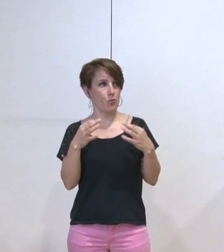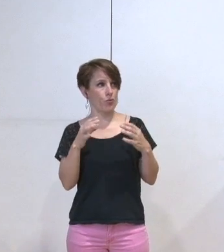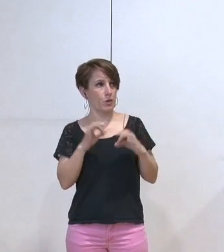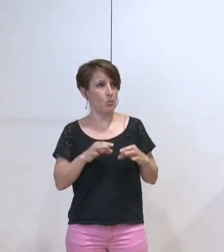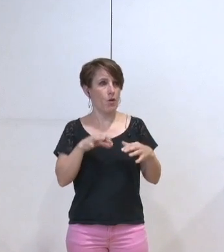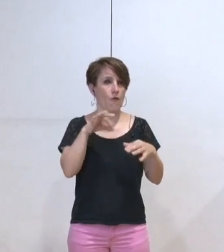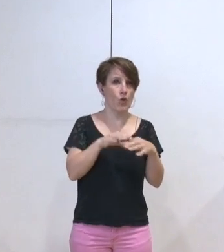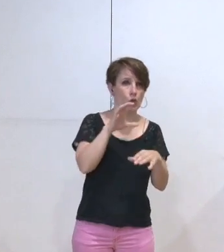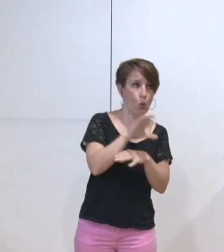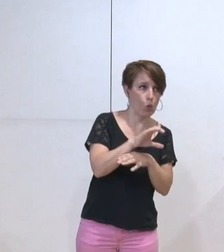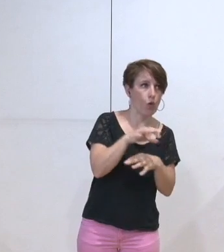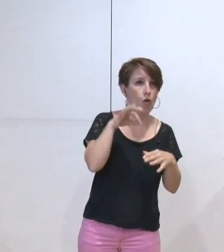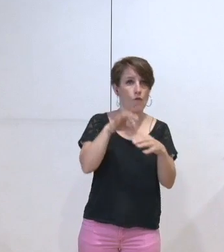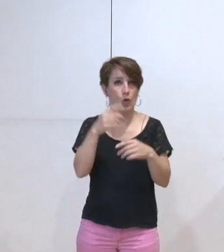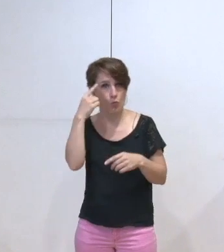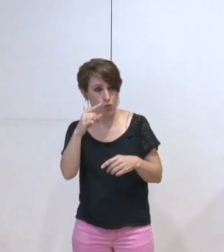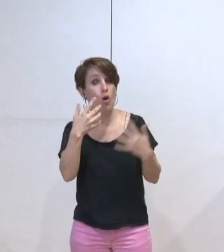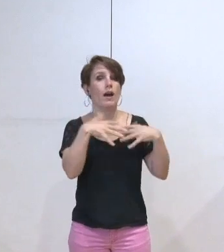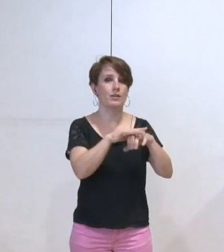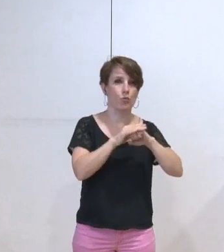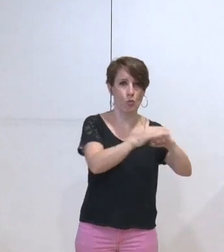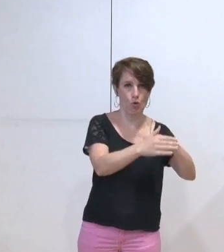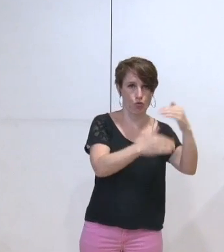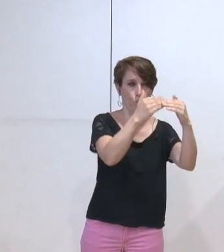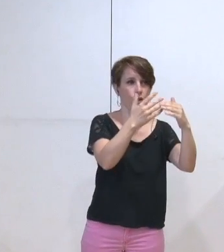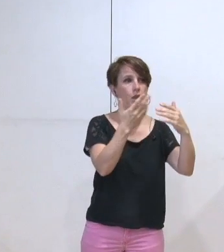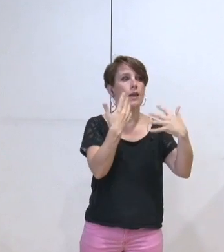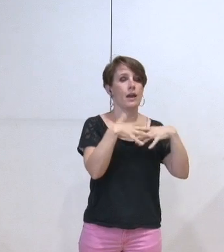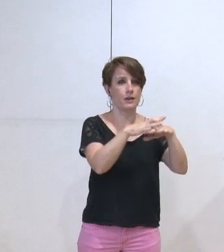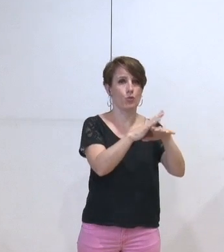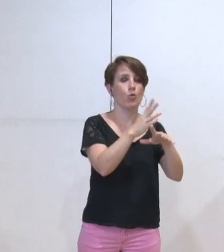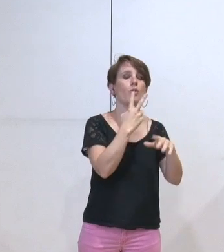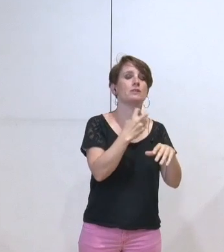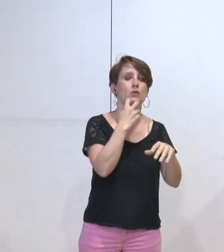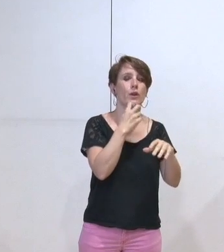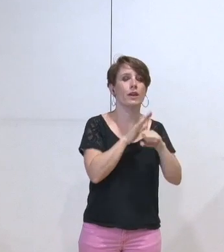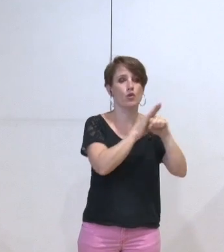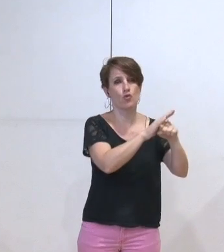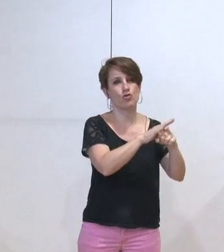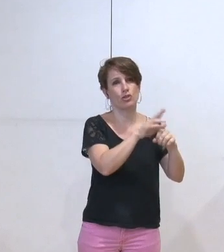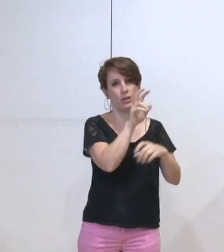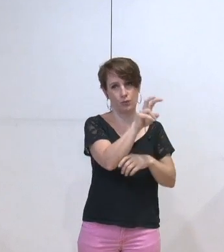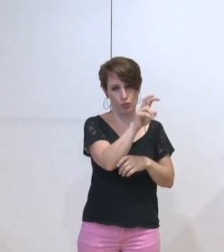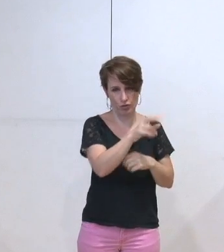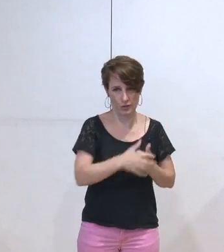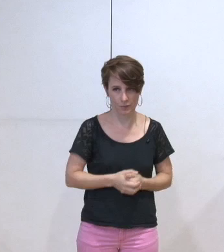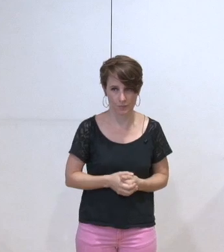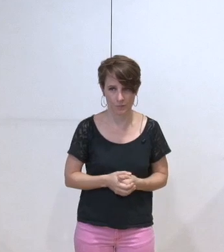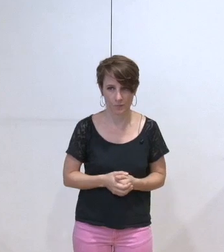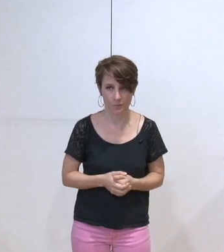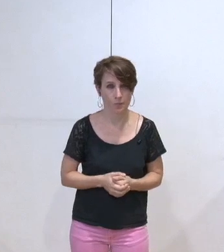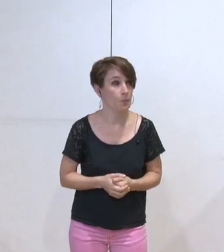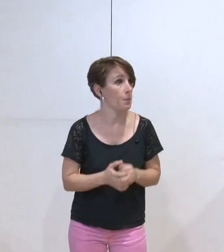pour le rassemblement de gauche et de progrès le rassemblement citoyen de la gauche et écologistes ce procèsverbal est donc